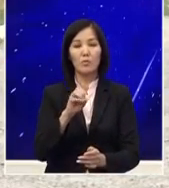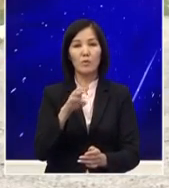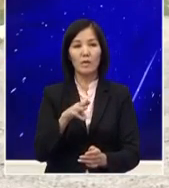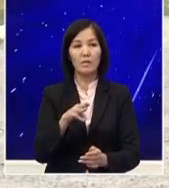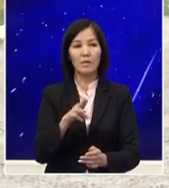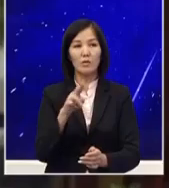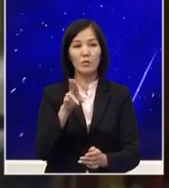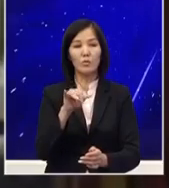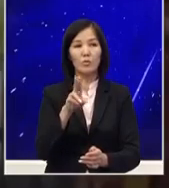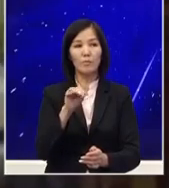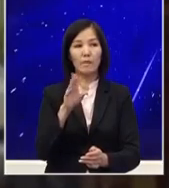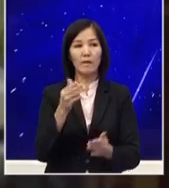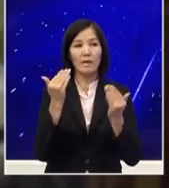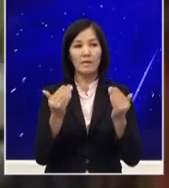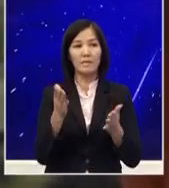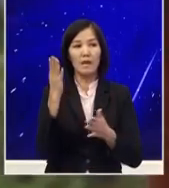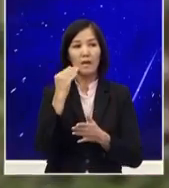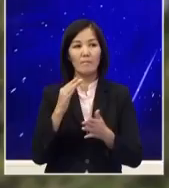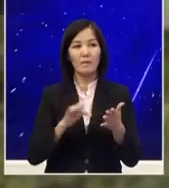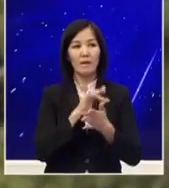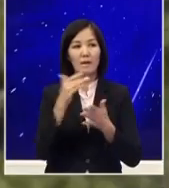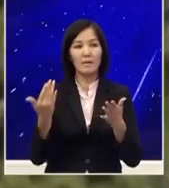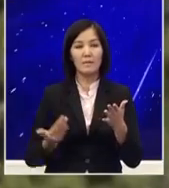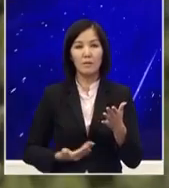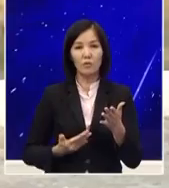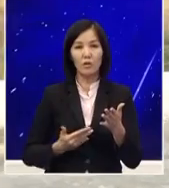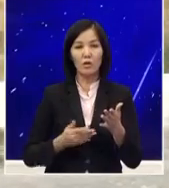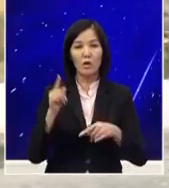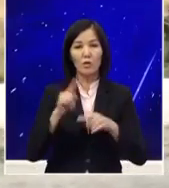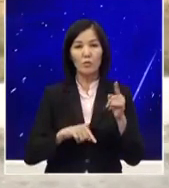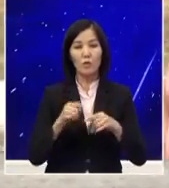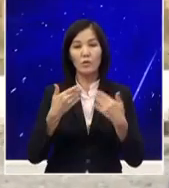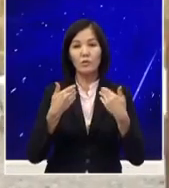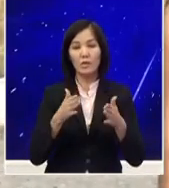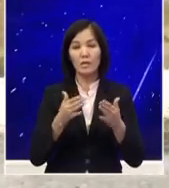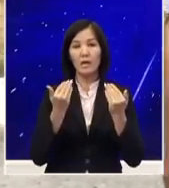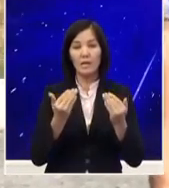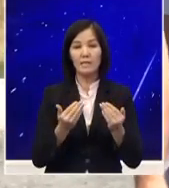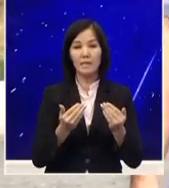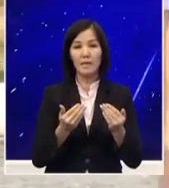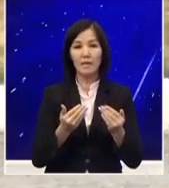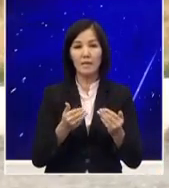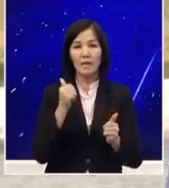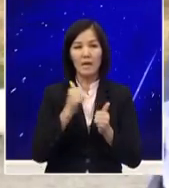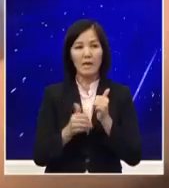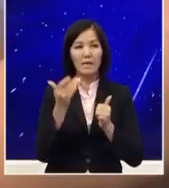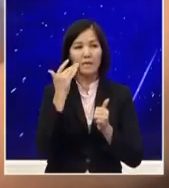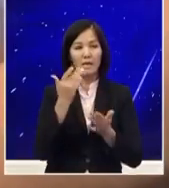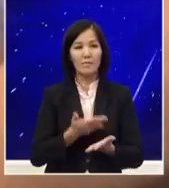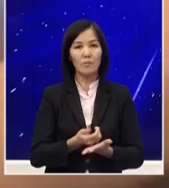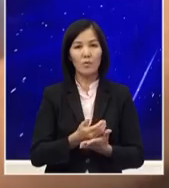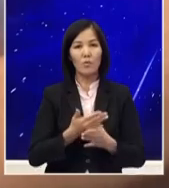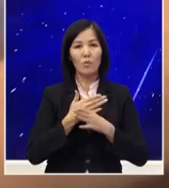ауылының тумасы. Қазір Алматы қаласында тұрады. Туған жерінен қанат қағып кетсе де, жерлестеріне әрдайым қолдау білдіріп отырады.